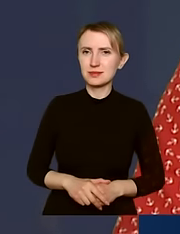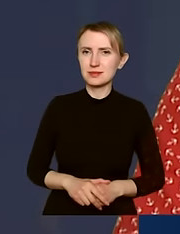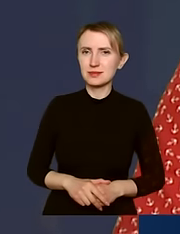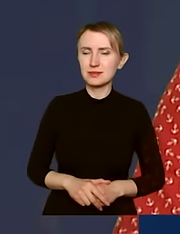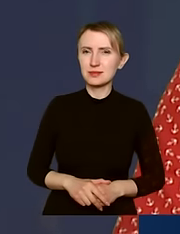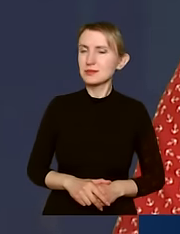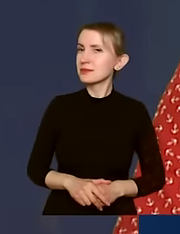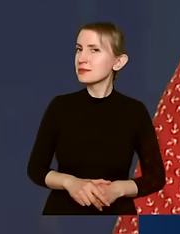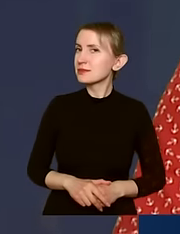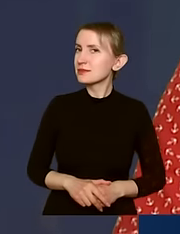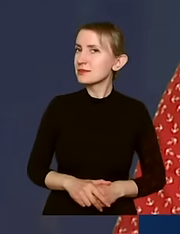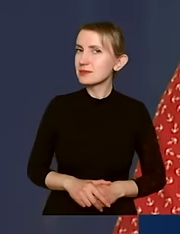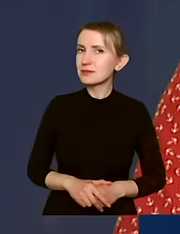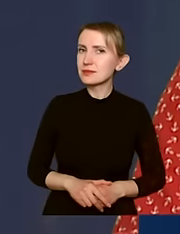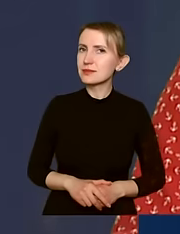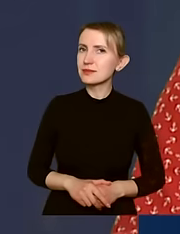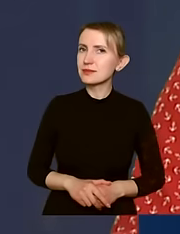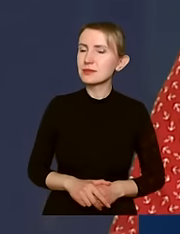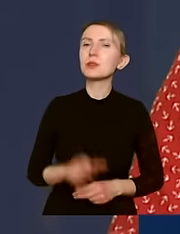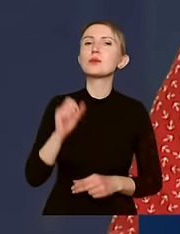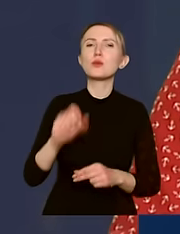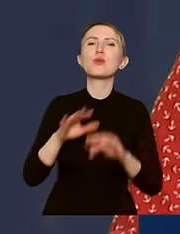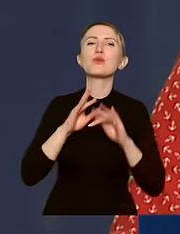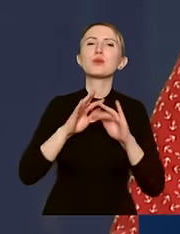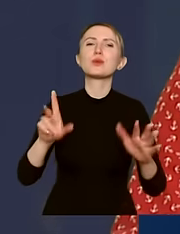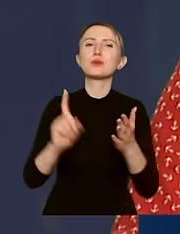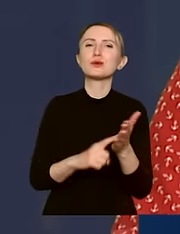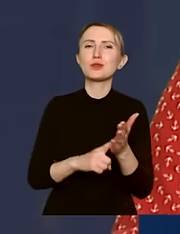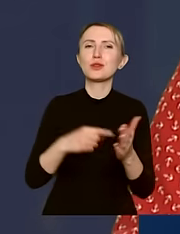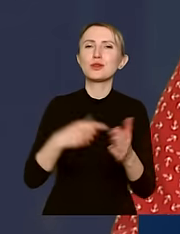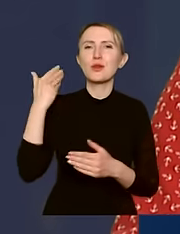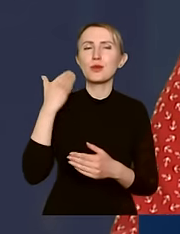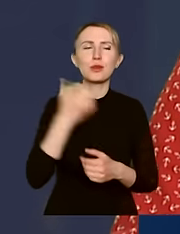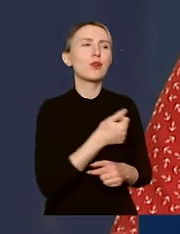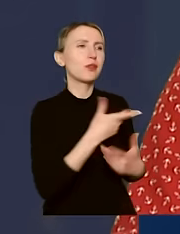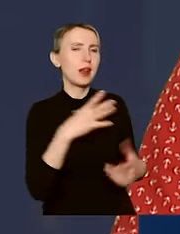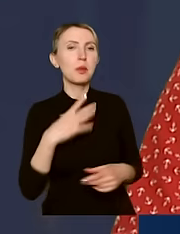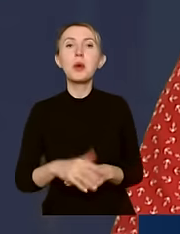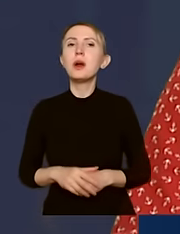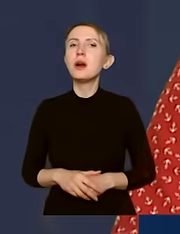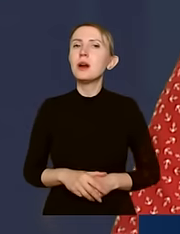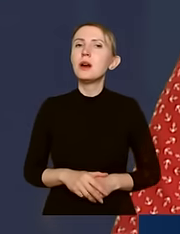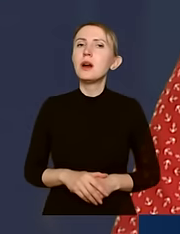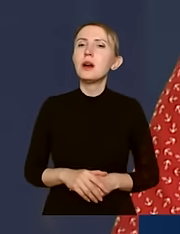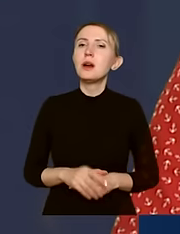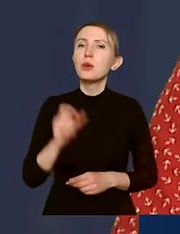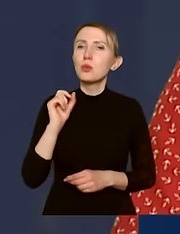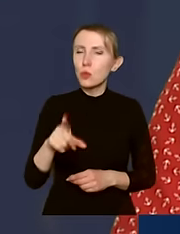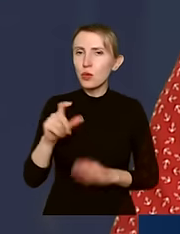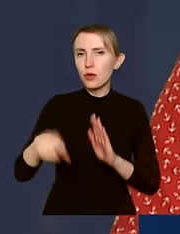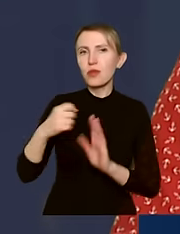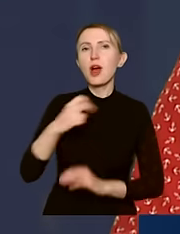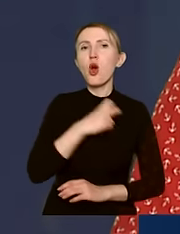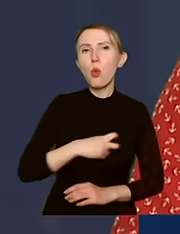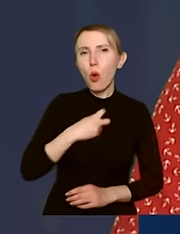to mamy na myśli taką słynną wypowiedź. Było ich wiele. Gdzie i występuje na tych filmikach Szymon Hołownia,